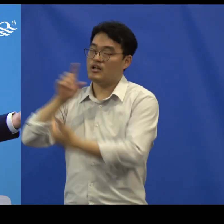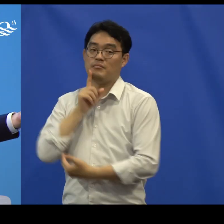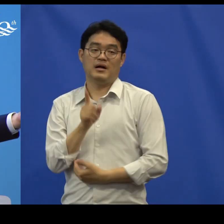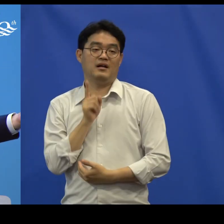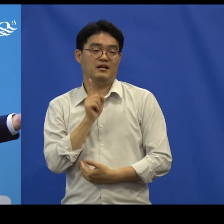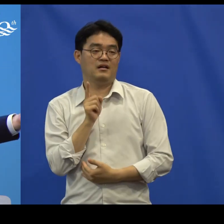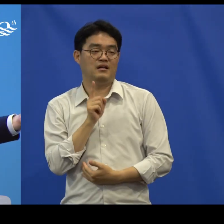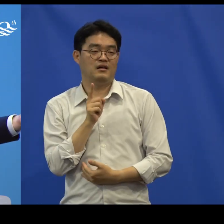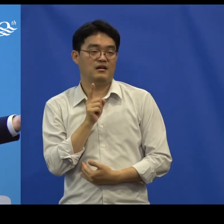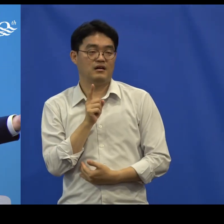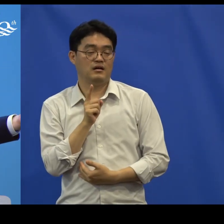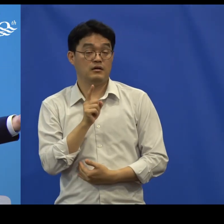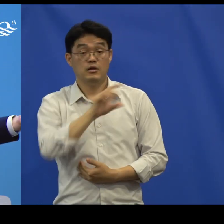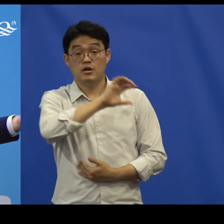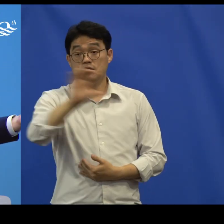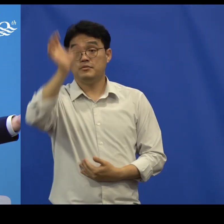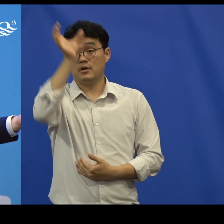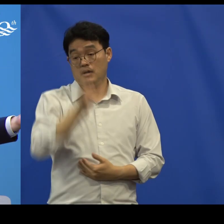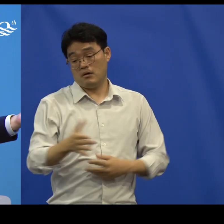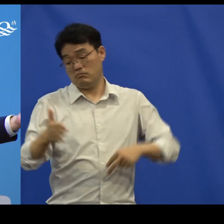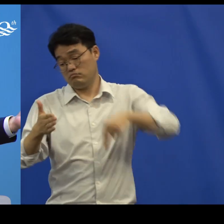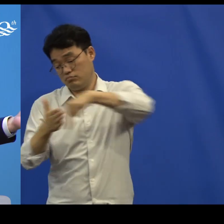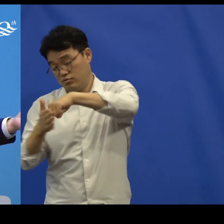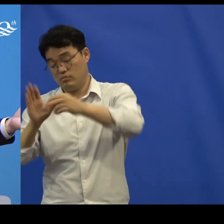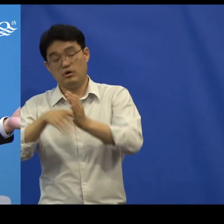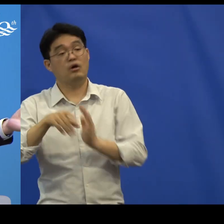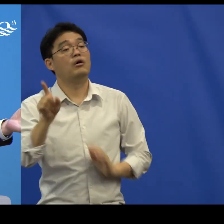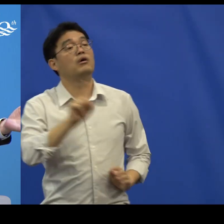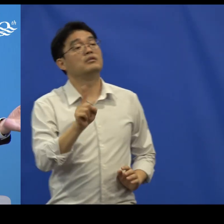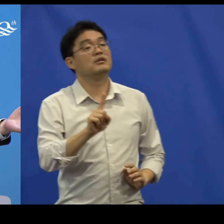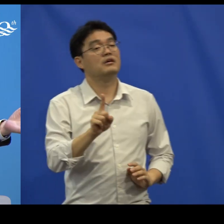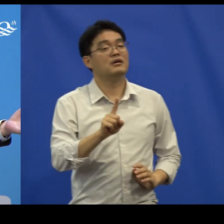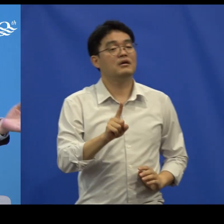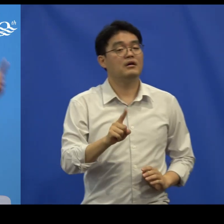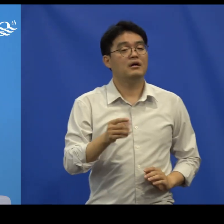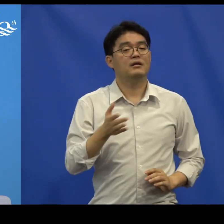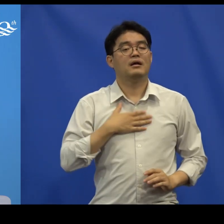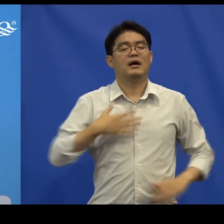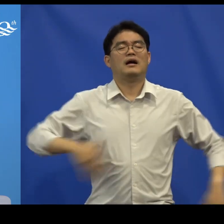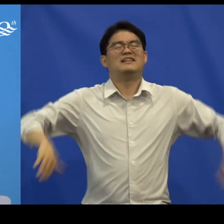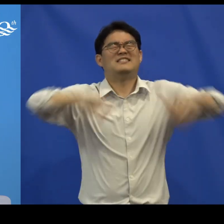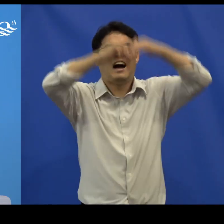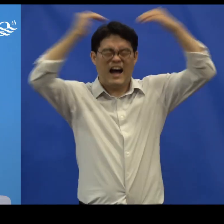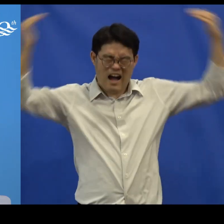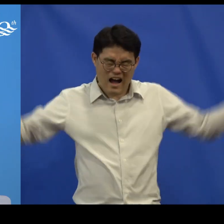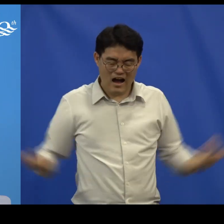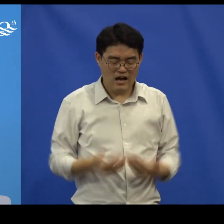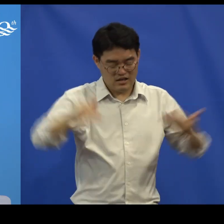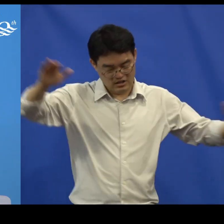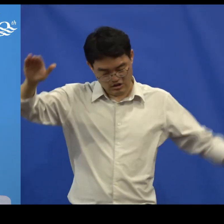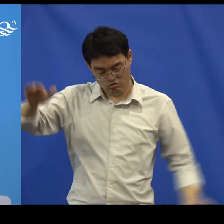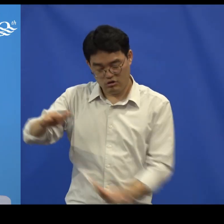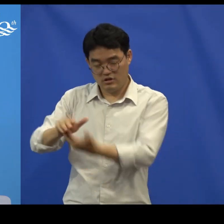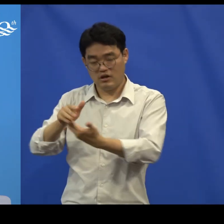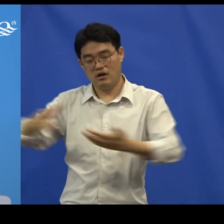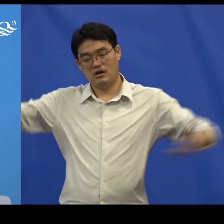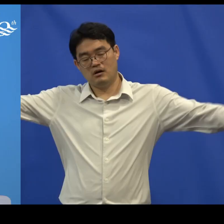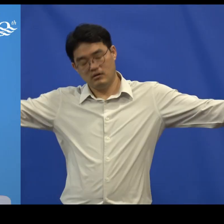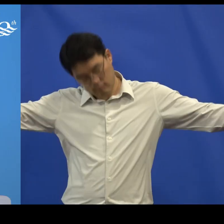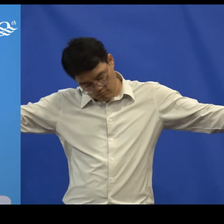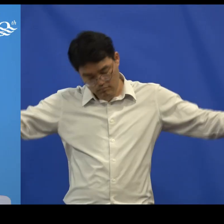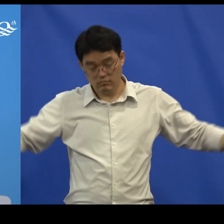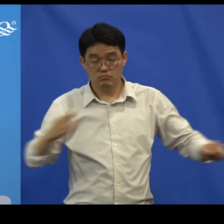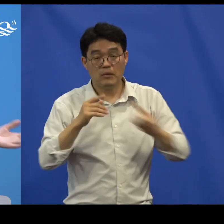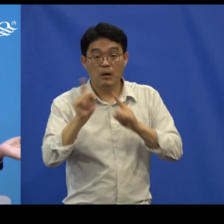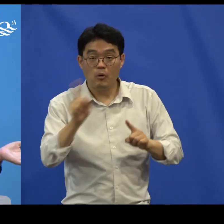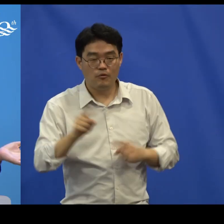테텔레스타이, 다 이루었습니다. 여러분, 예수님이 뭘 다 이루셨다는 거예요? 아버지가 아들에게 하라고 한 그 일을 다 이루었어요. 그게